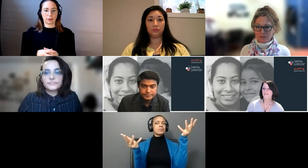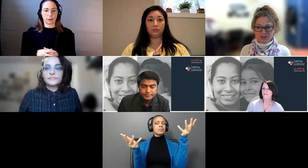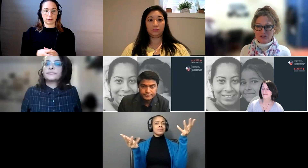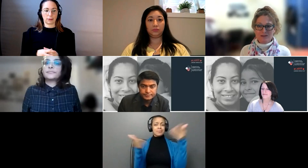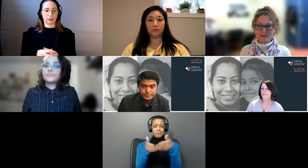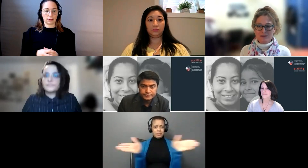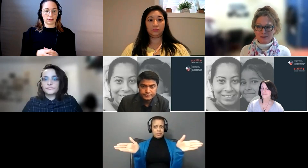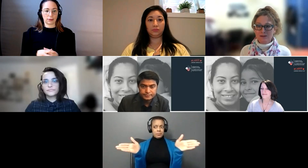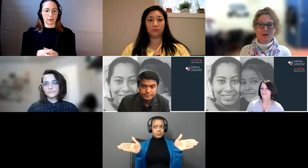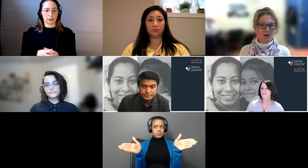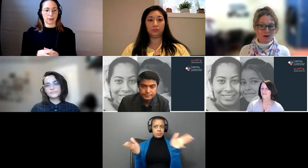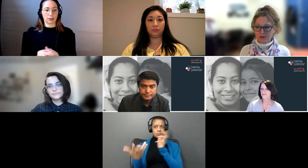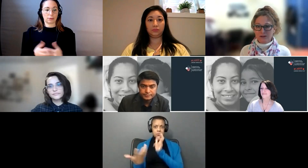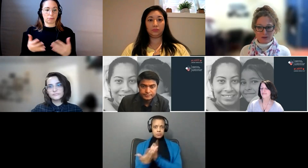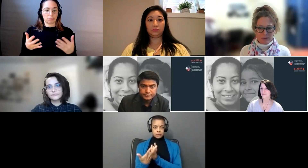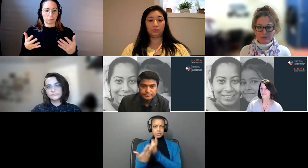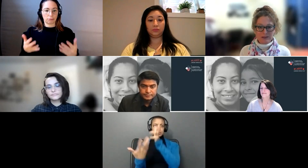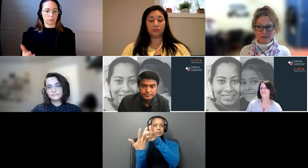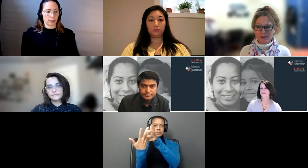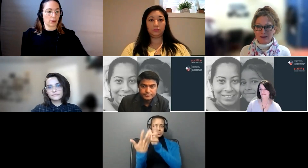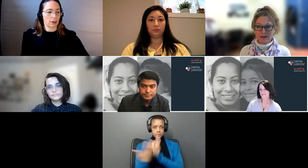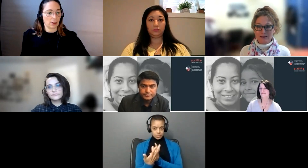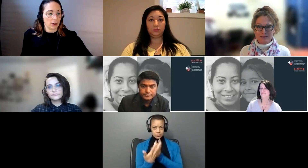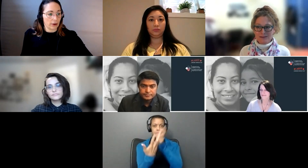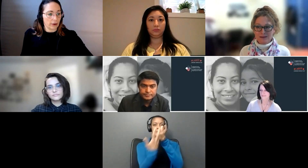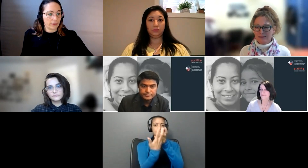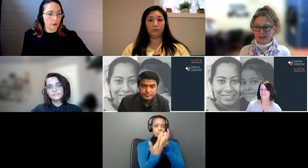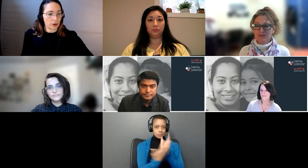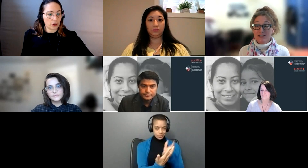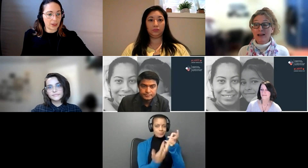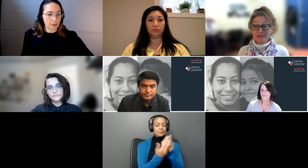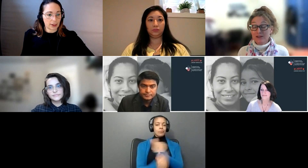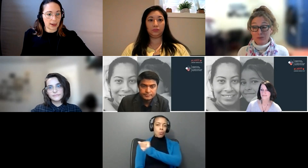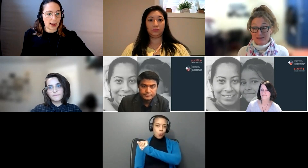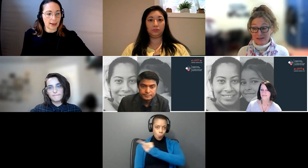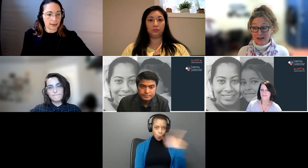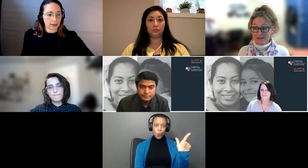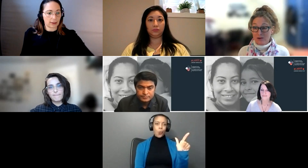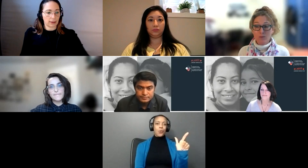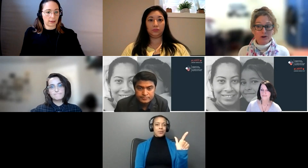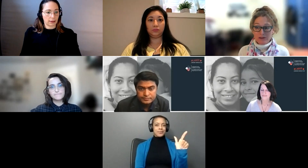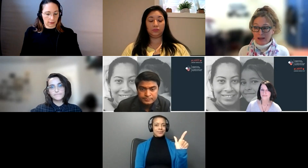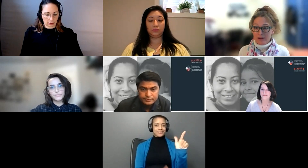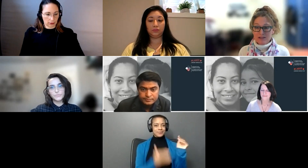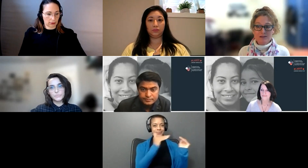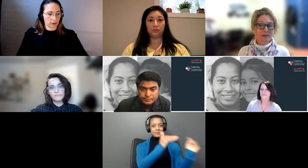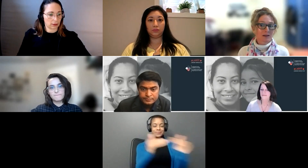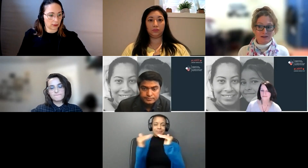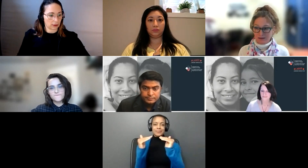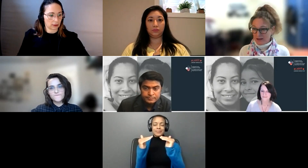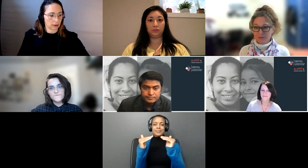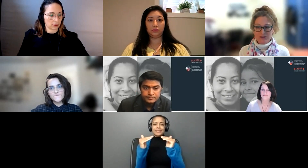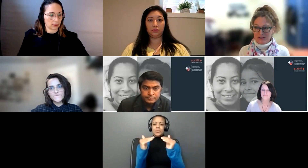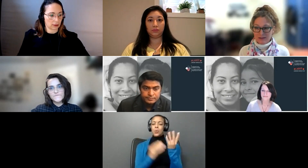Donc, nous devons nous assurer que cette information atteint effectivement le public. Donc, où est-ce